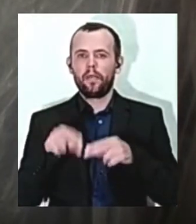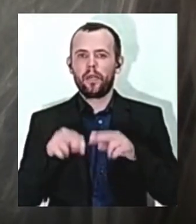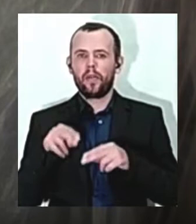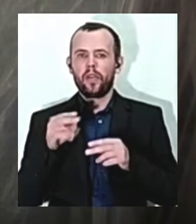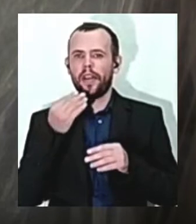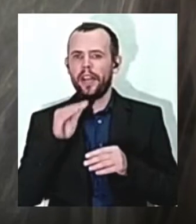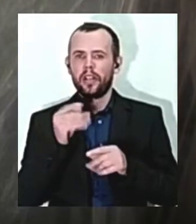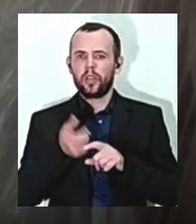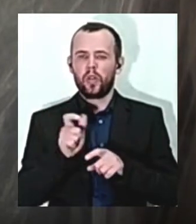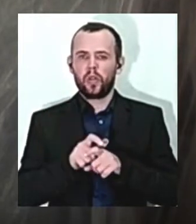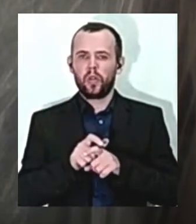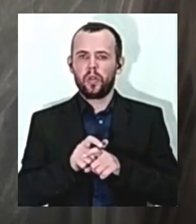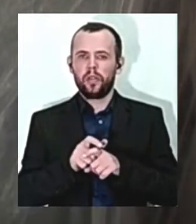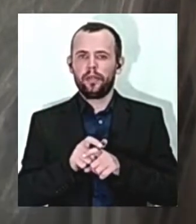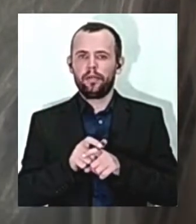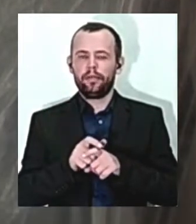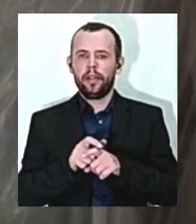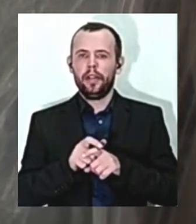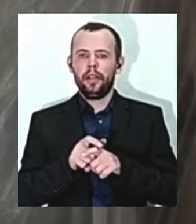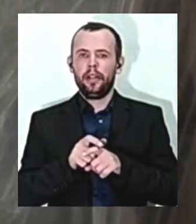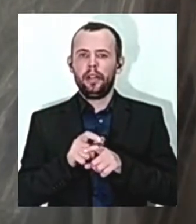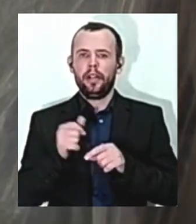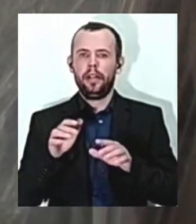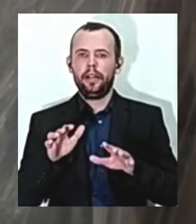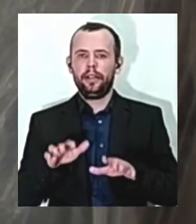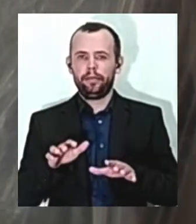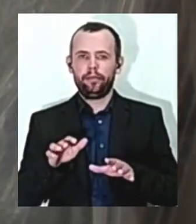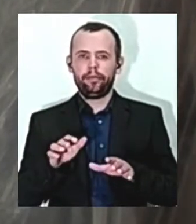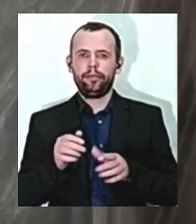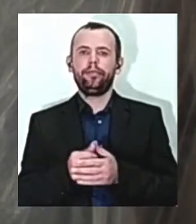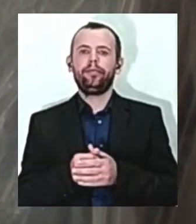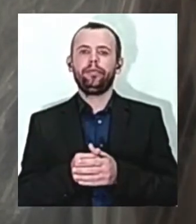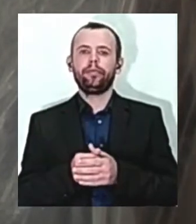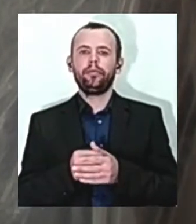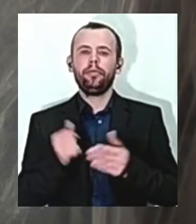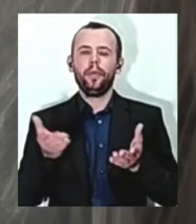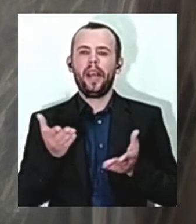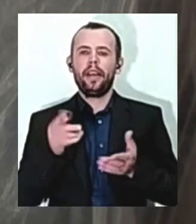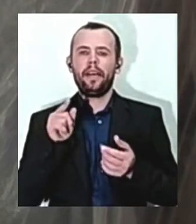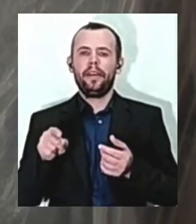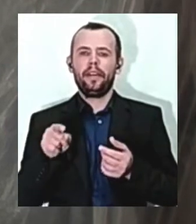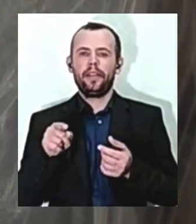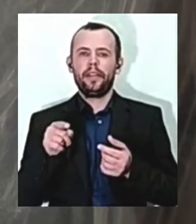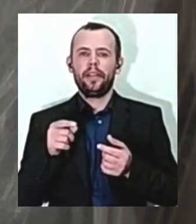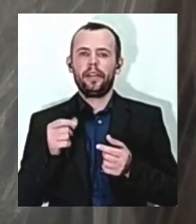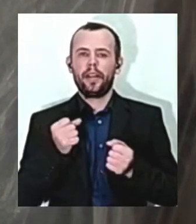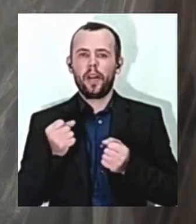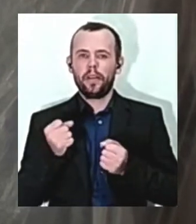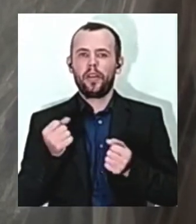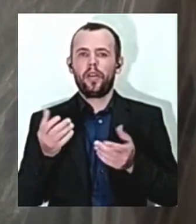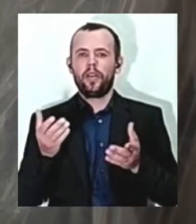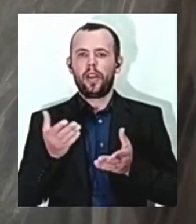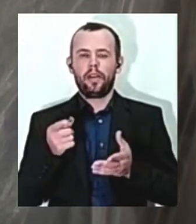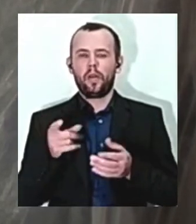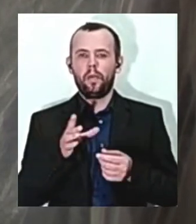під місце, на яке вона назад кріпиться, на якому вона була.